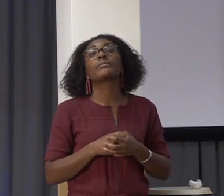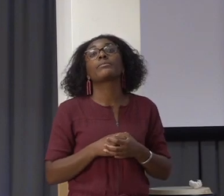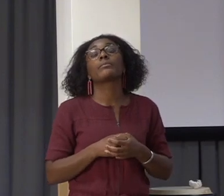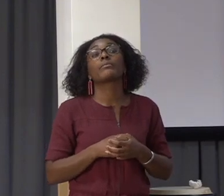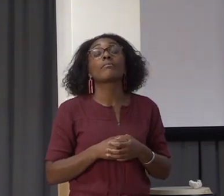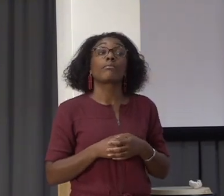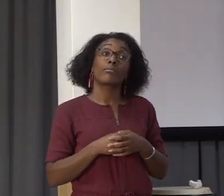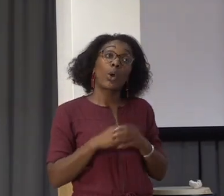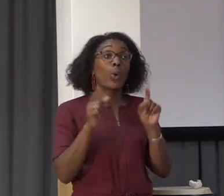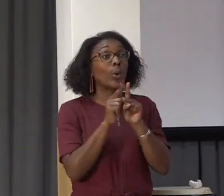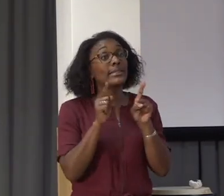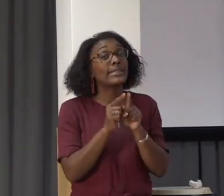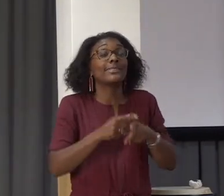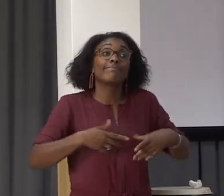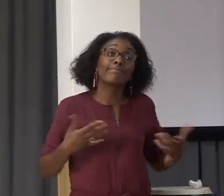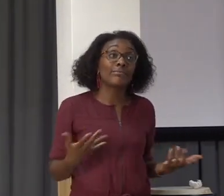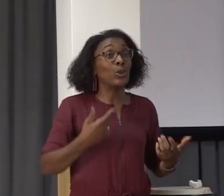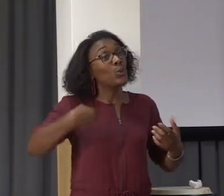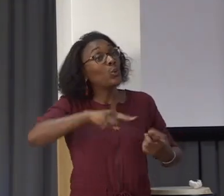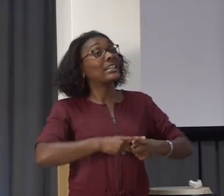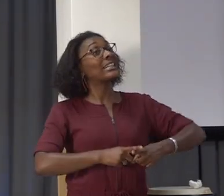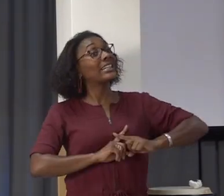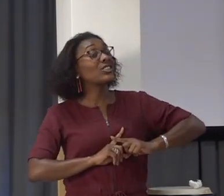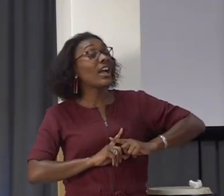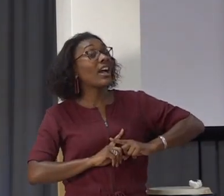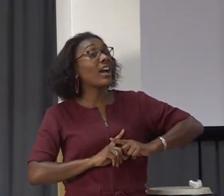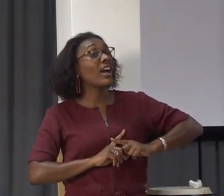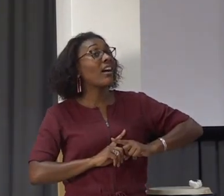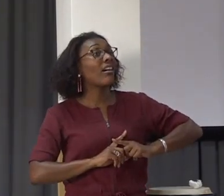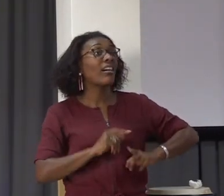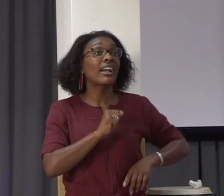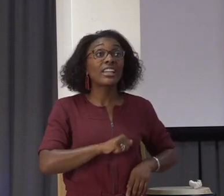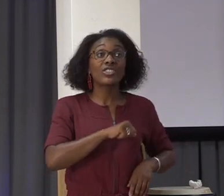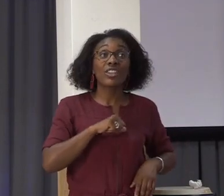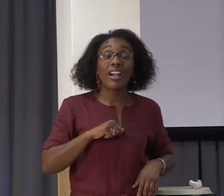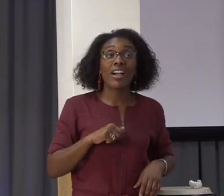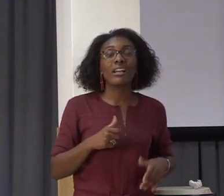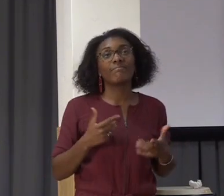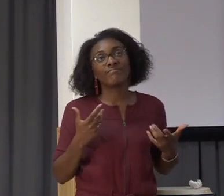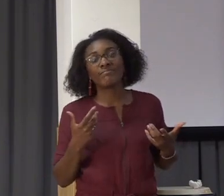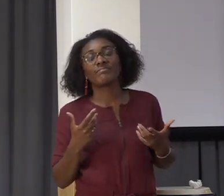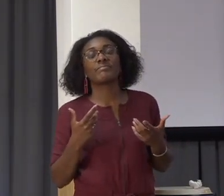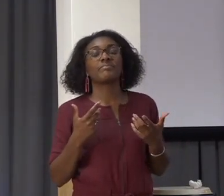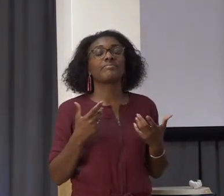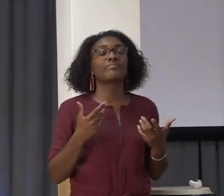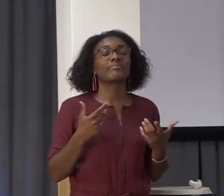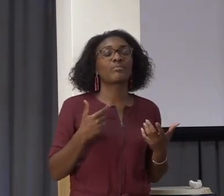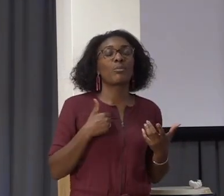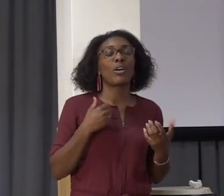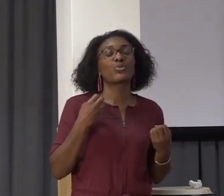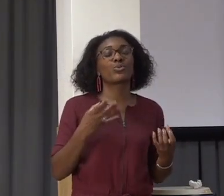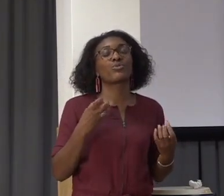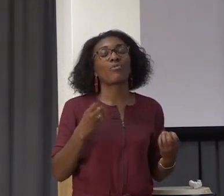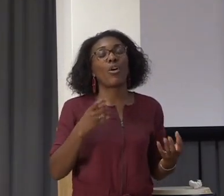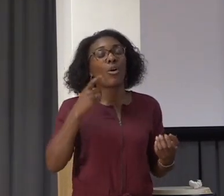problème que nous sommes chrétiens, du fait que nous sommes chrétiens plutôt. Maintenant, c'est une des choses que je me rends compte de plus